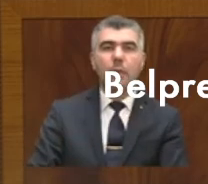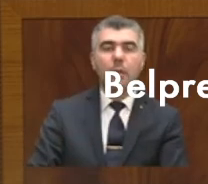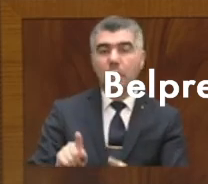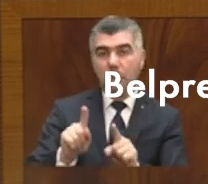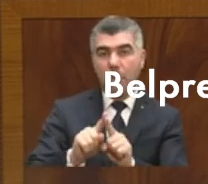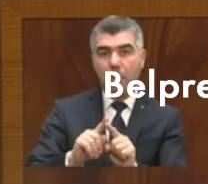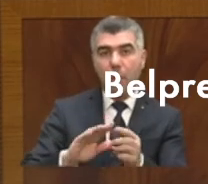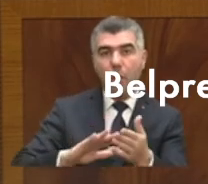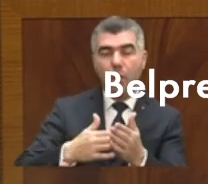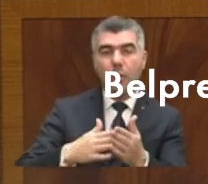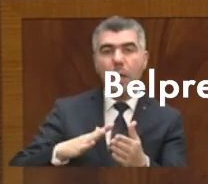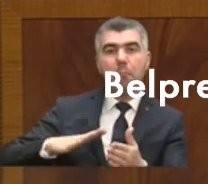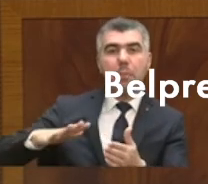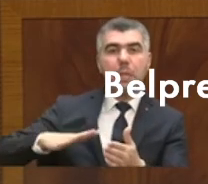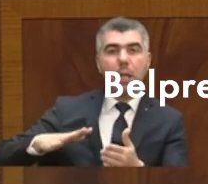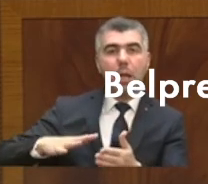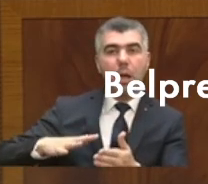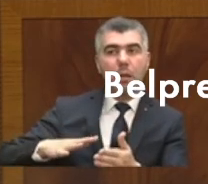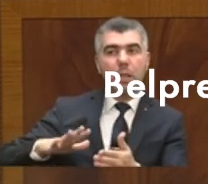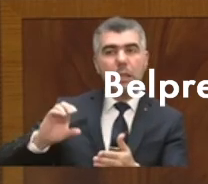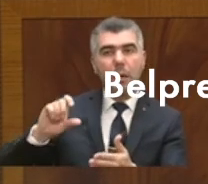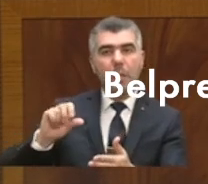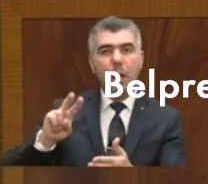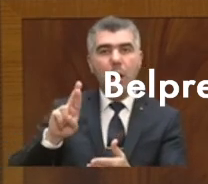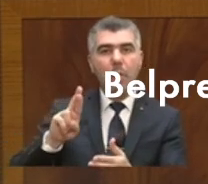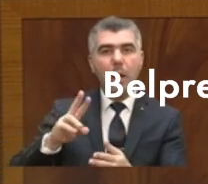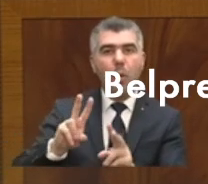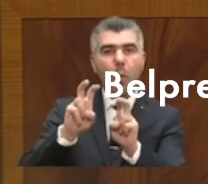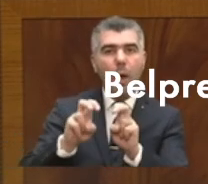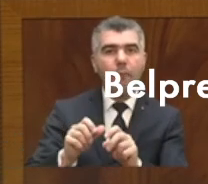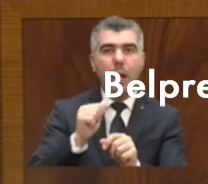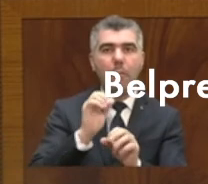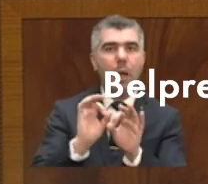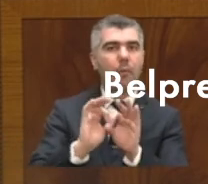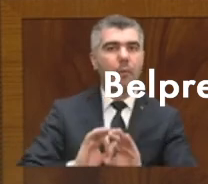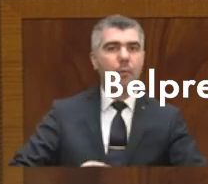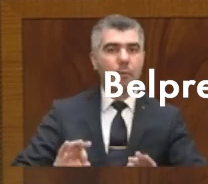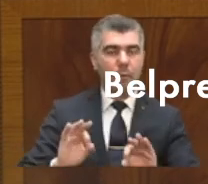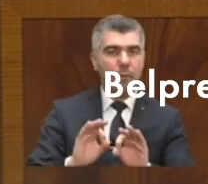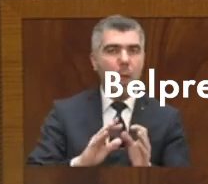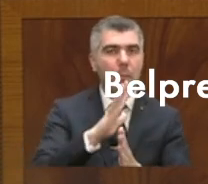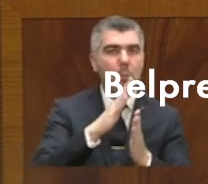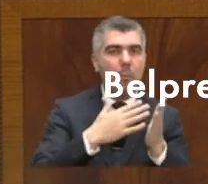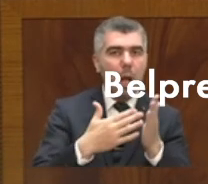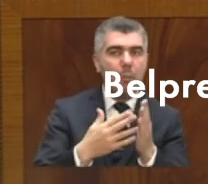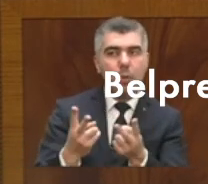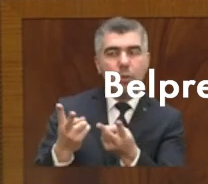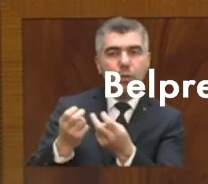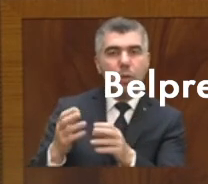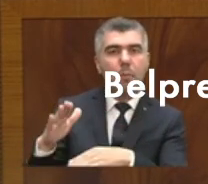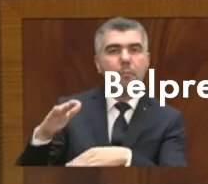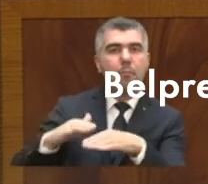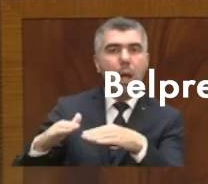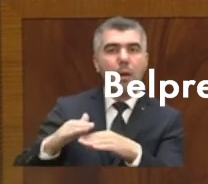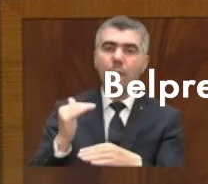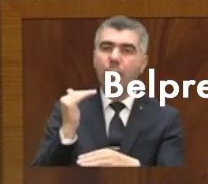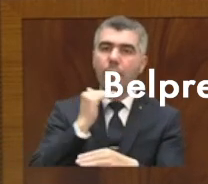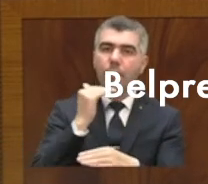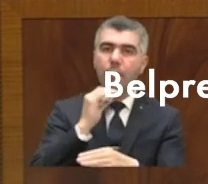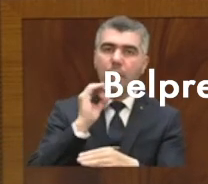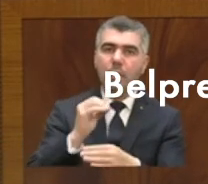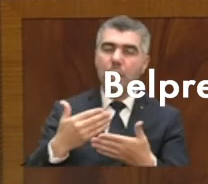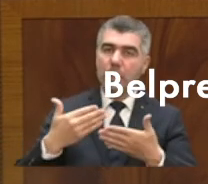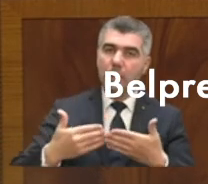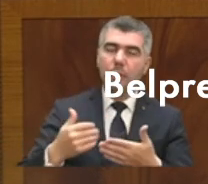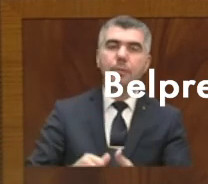هاد المدن وهاد المناطق فهي ما تضرش بالقدر الكافي. وعندنا برامج ديال تحليه المياه اللي تم التسريع فيها